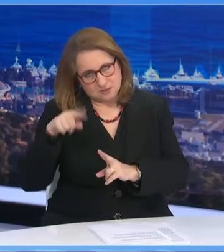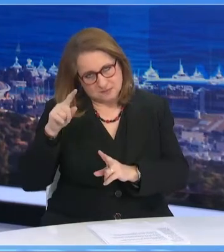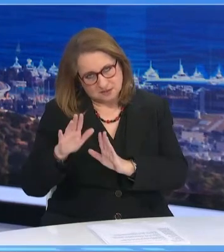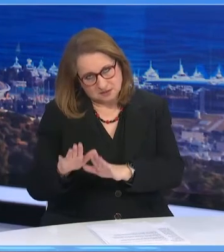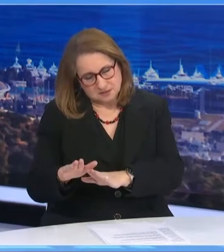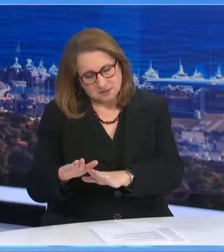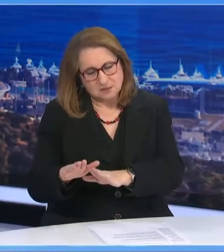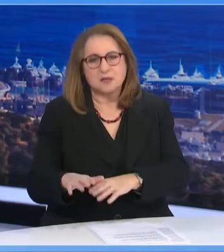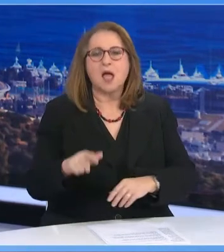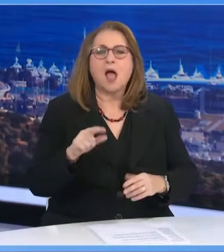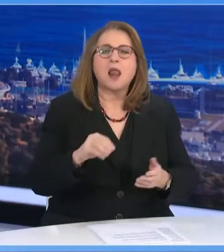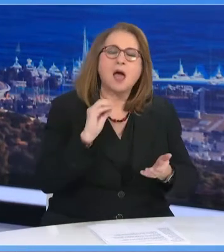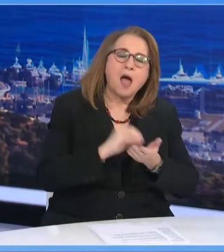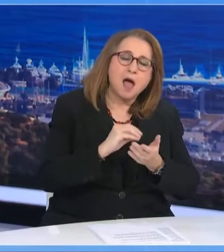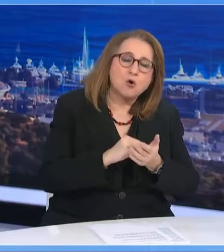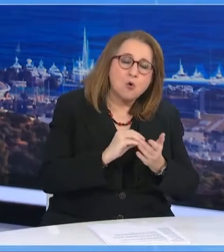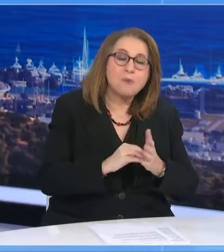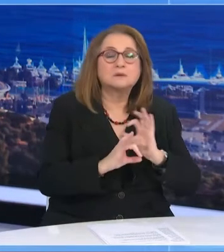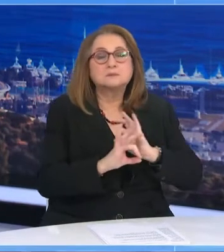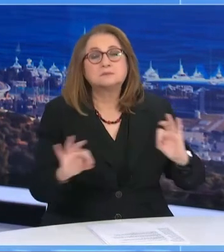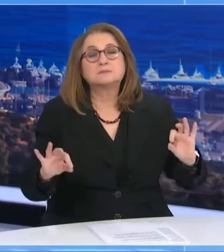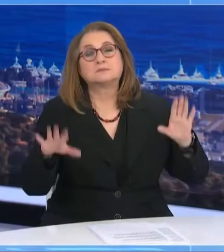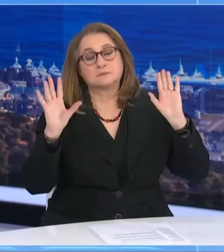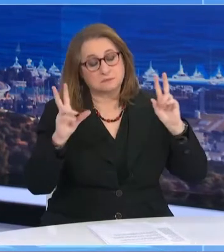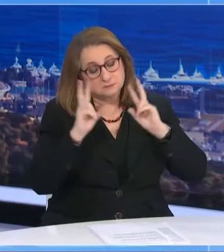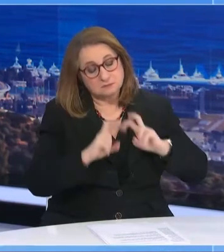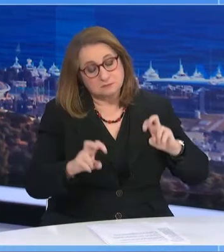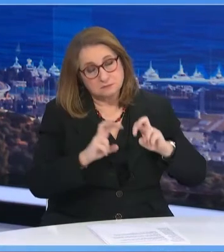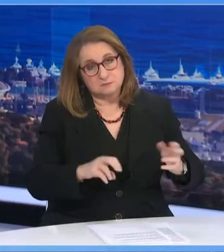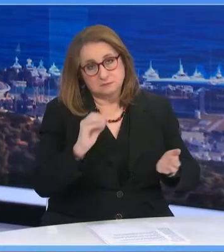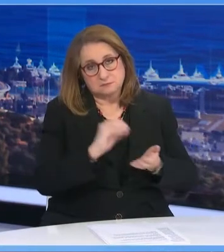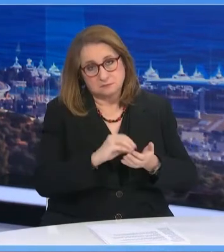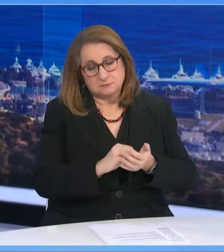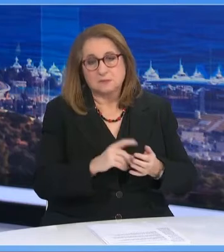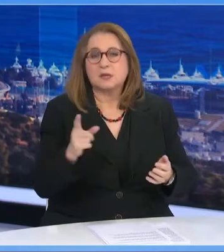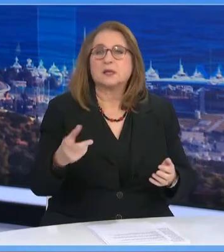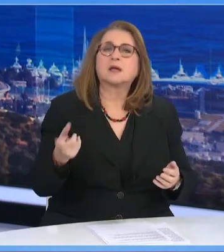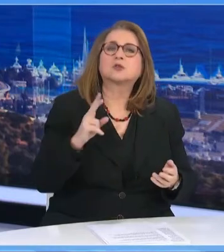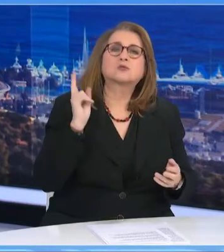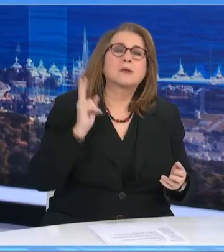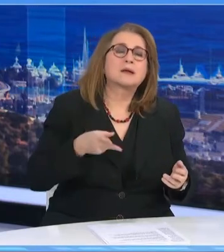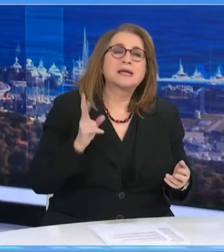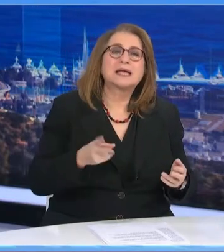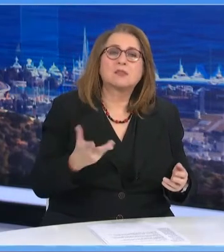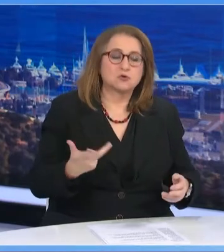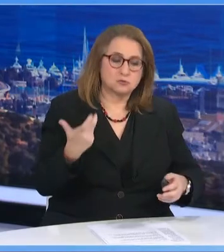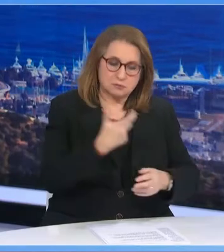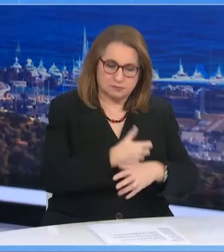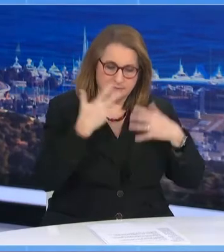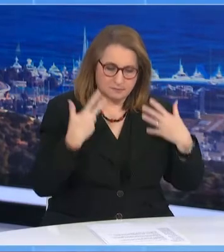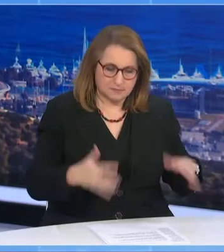θέλουν τεκμηρίωση, ενώ ο κίνδυνος από τις επαναλυμώξεις με τη